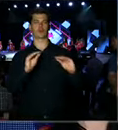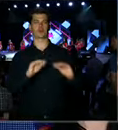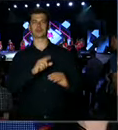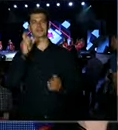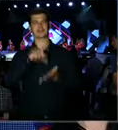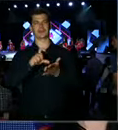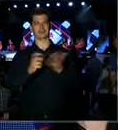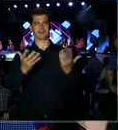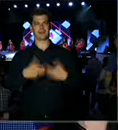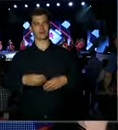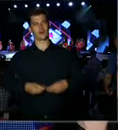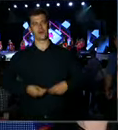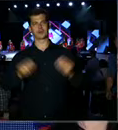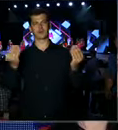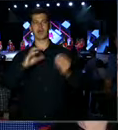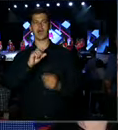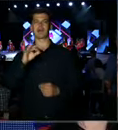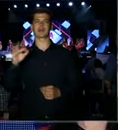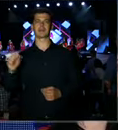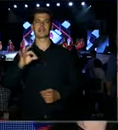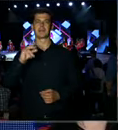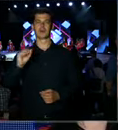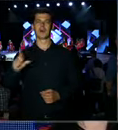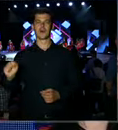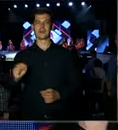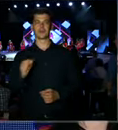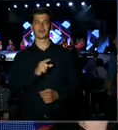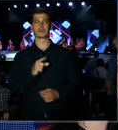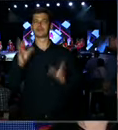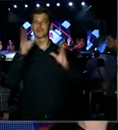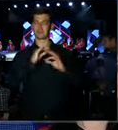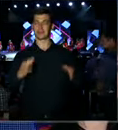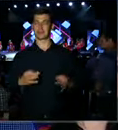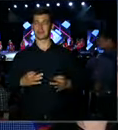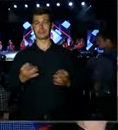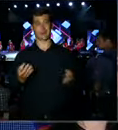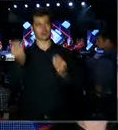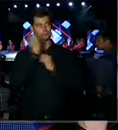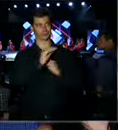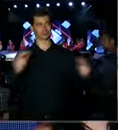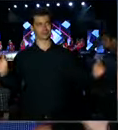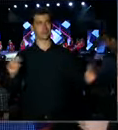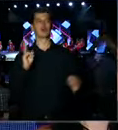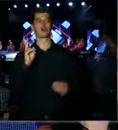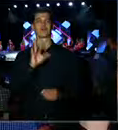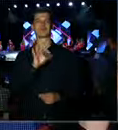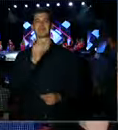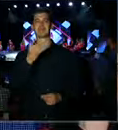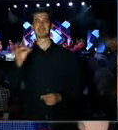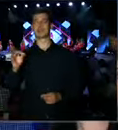Centrum Integracji i Rozwoju Agata Spała. Szanowni Państwo, jest mi niezmiernie miło ogłosić, że Miss